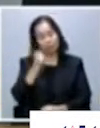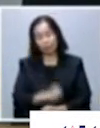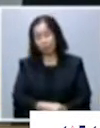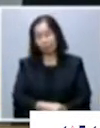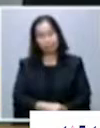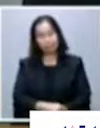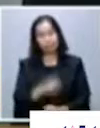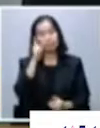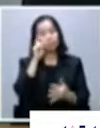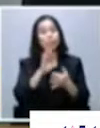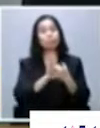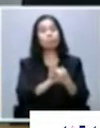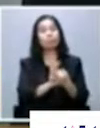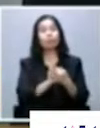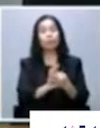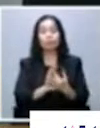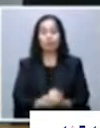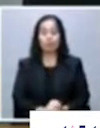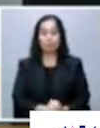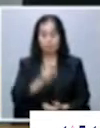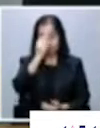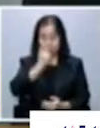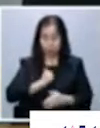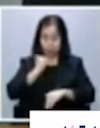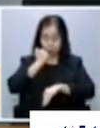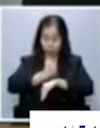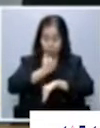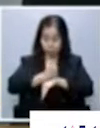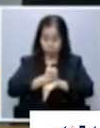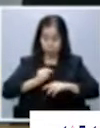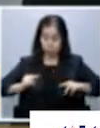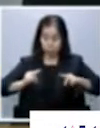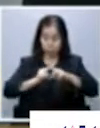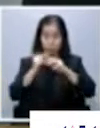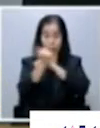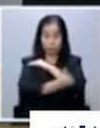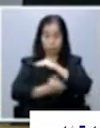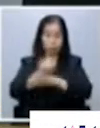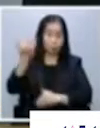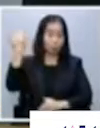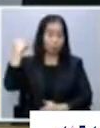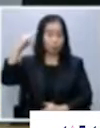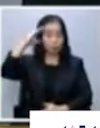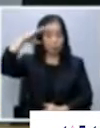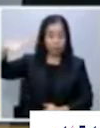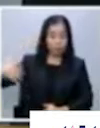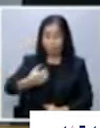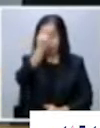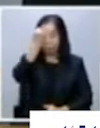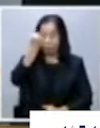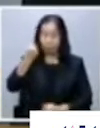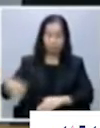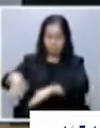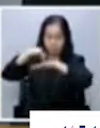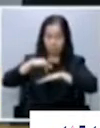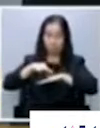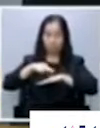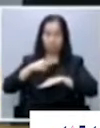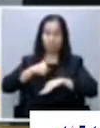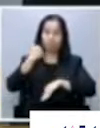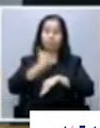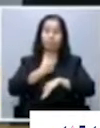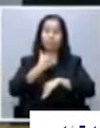เรียนอย่างนี้ครับท่านเนี่ยเป็นรัฐมนตรีว่าการกระทรวงการต่างประเทศตั้งแต่มีการปฏิวัติรัฐประหารมาใหม่ๆนะครับผลงานของท่